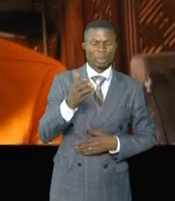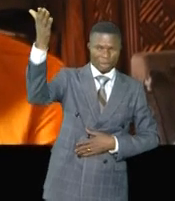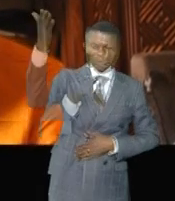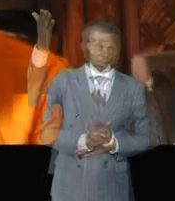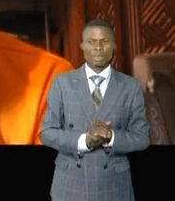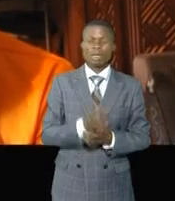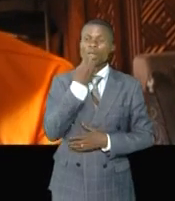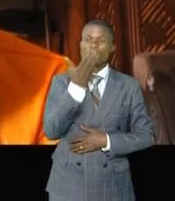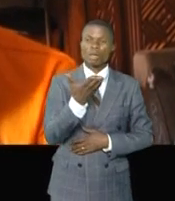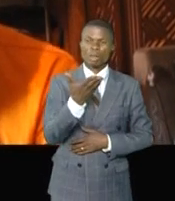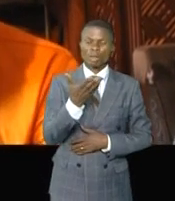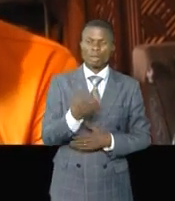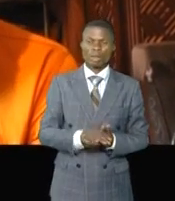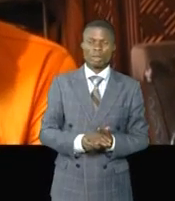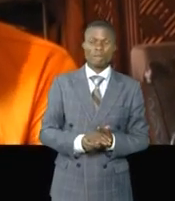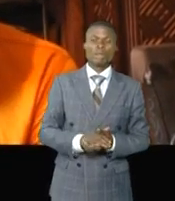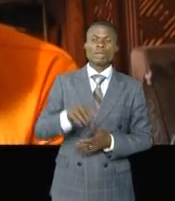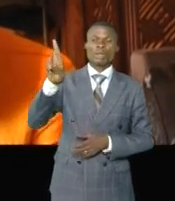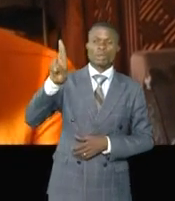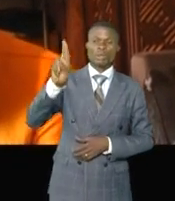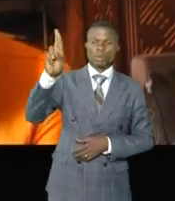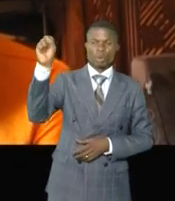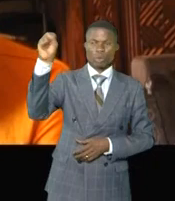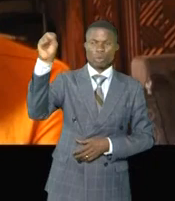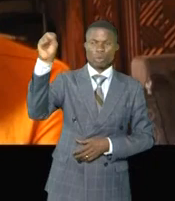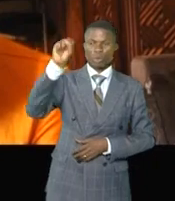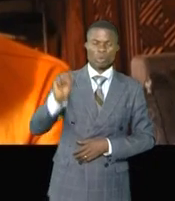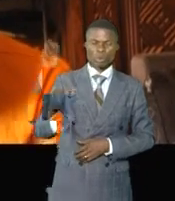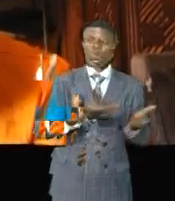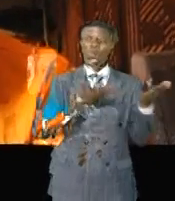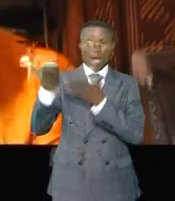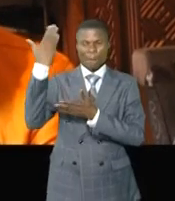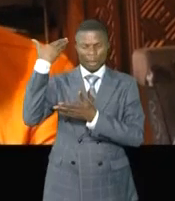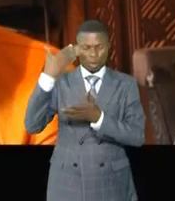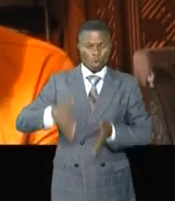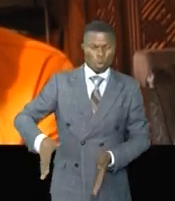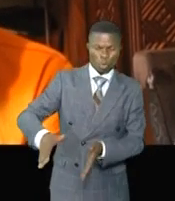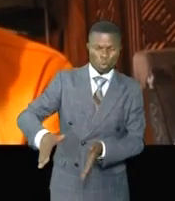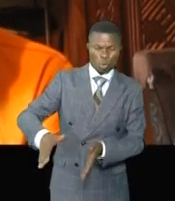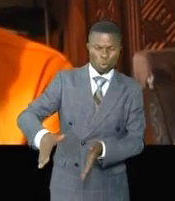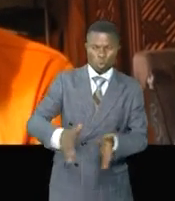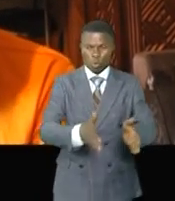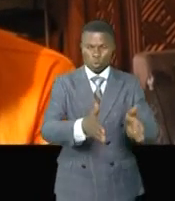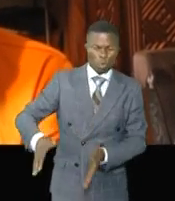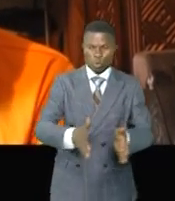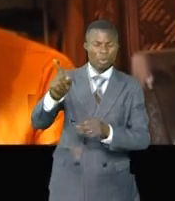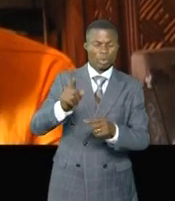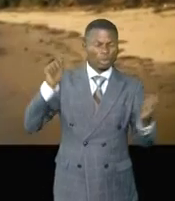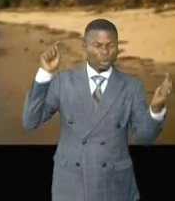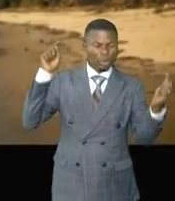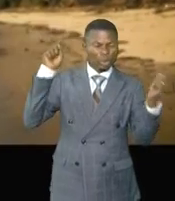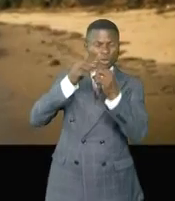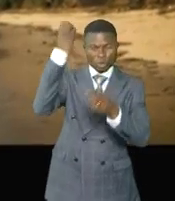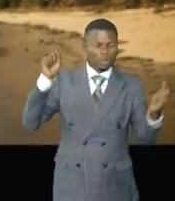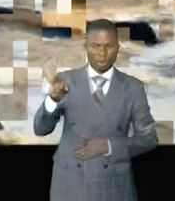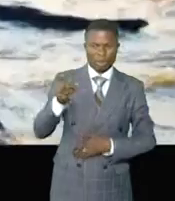Prenez l'exemple de la Russie qui transporte dans les turbines, dans les pipelines gigantesques du gaz de la Russie en Europe. C'est le moment